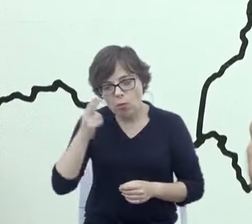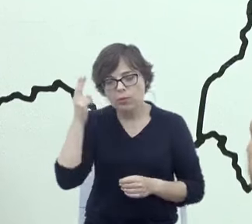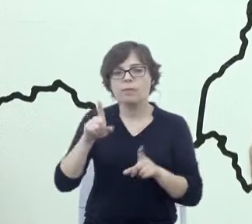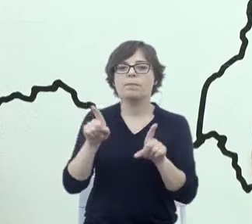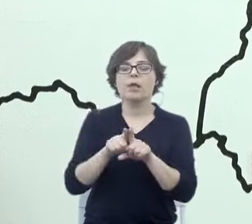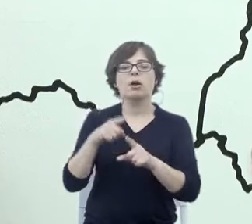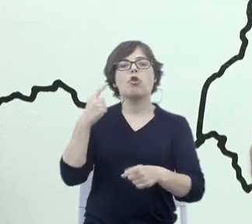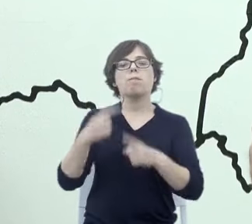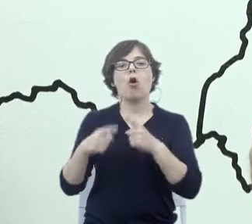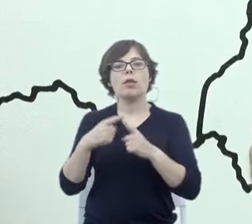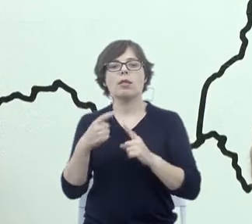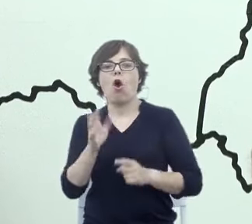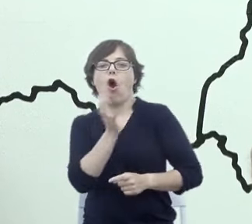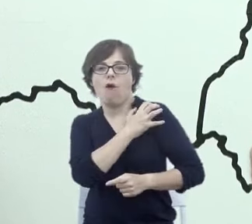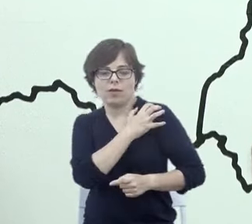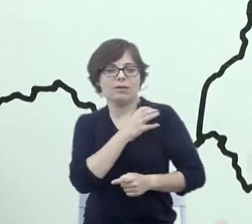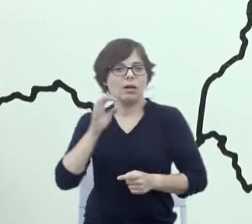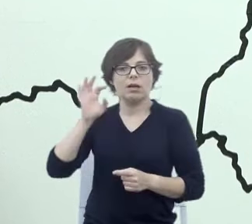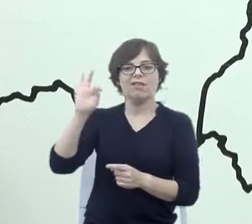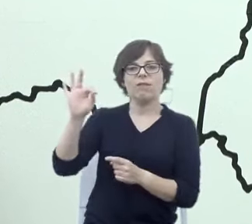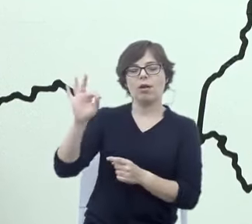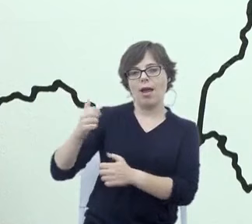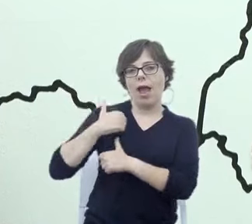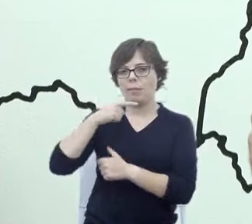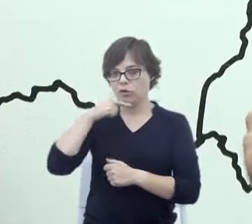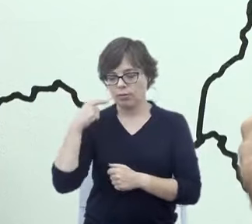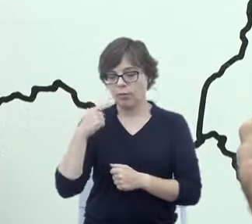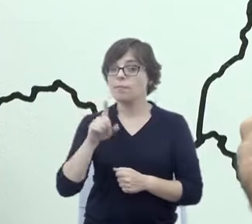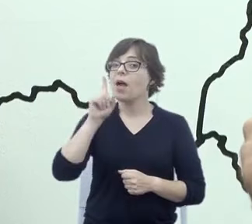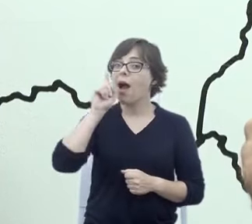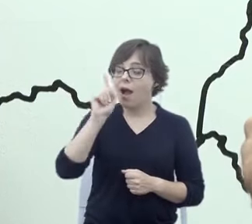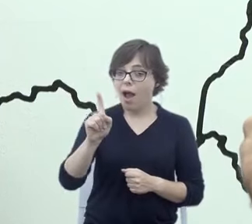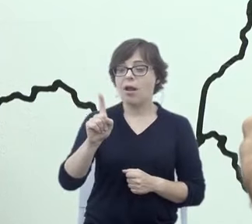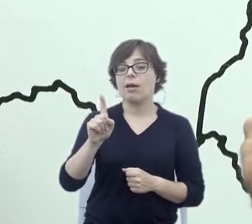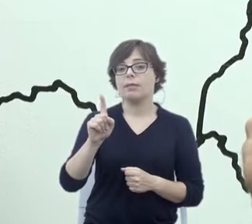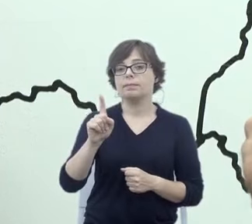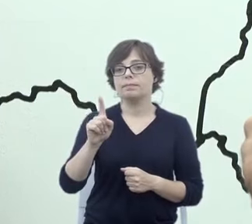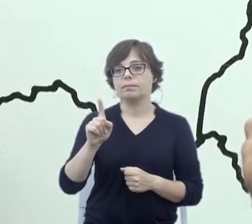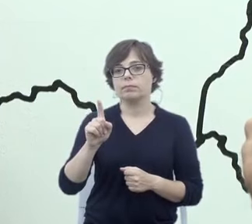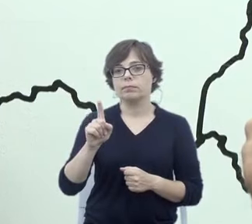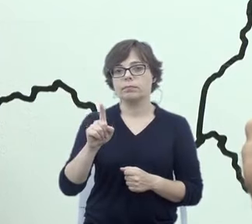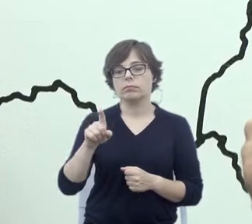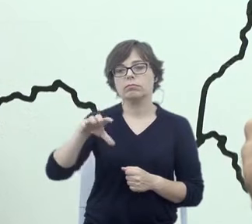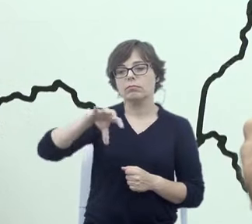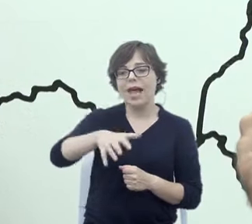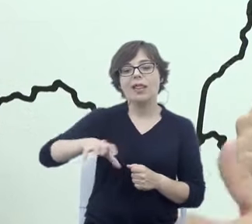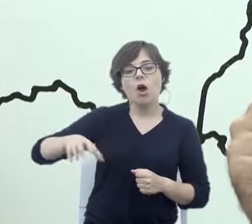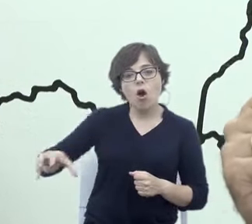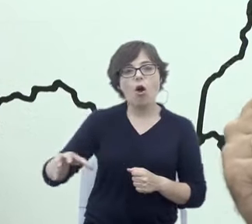oficerów politycznych Armii Czerwonej, natomiast literalnie spośród kategorii